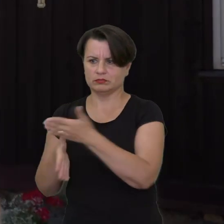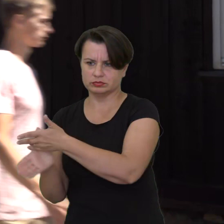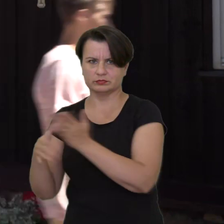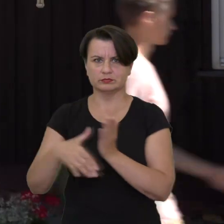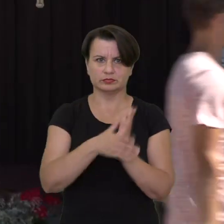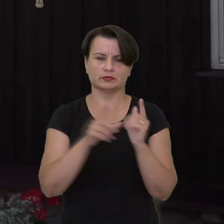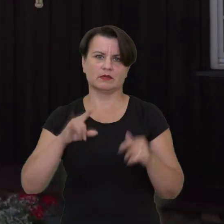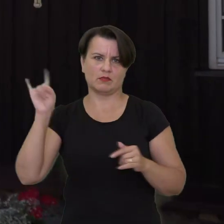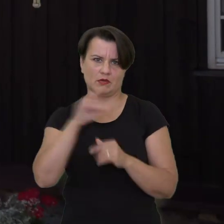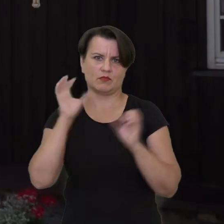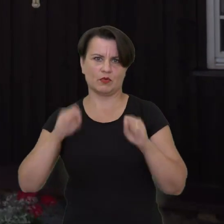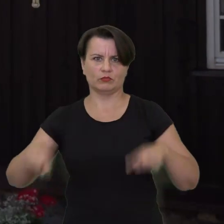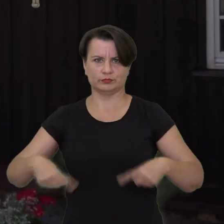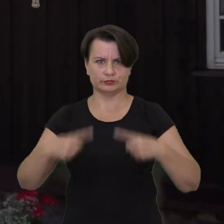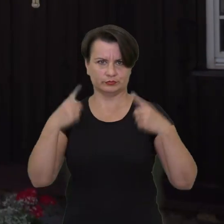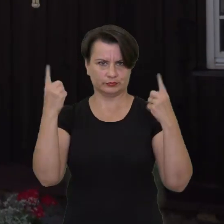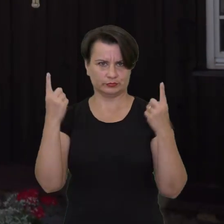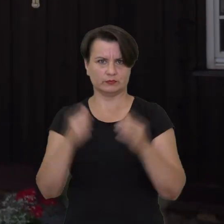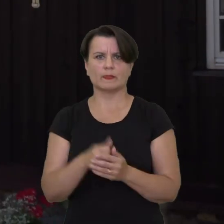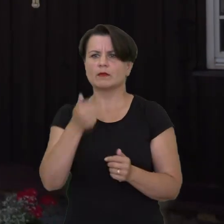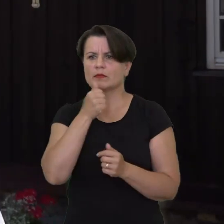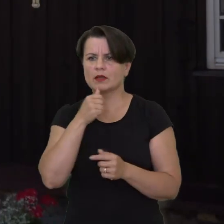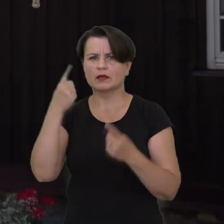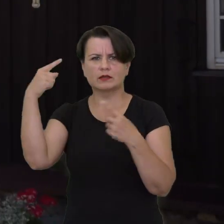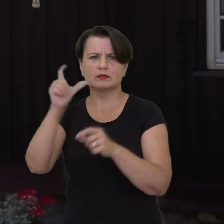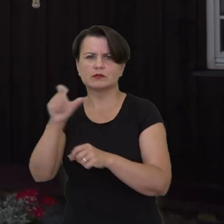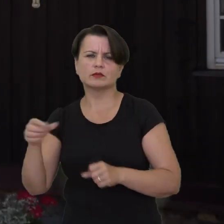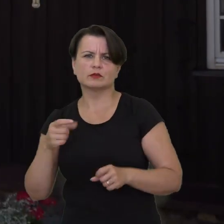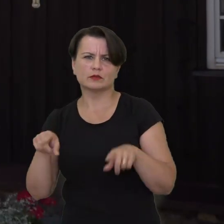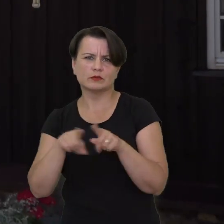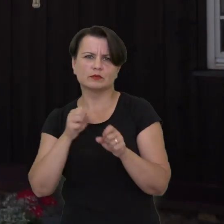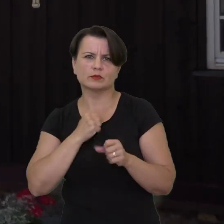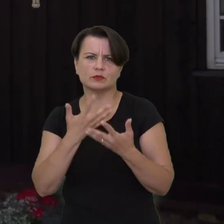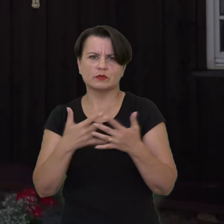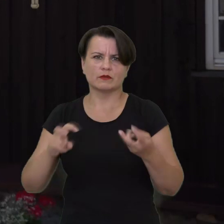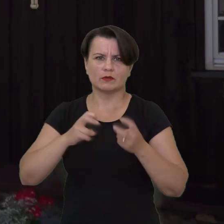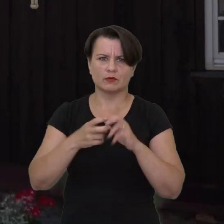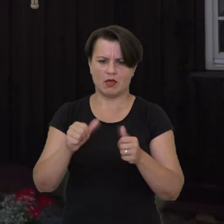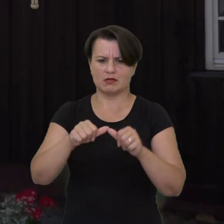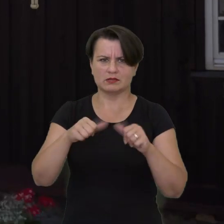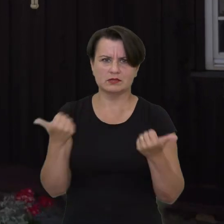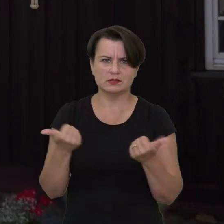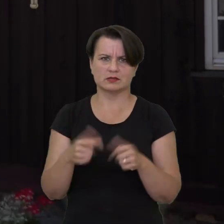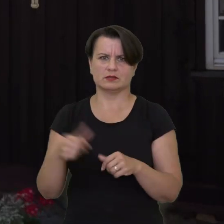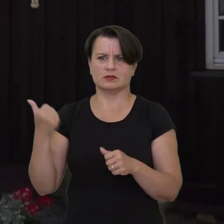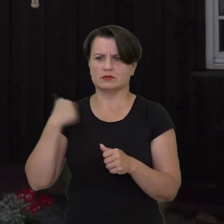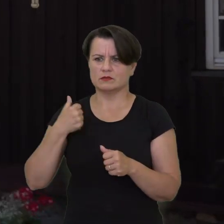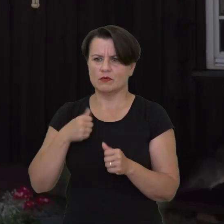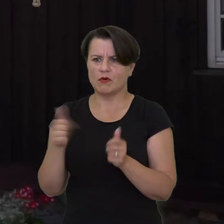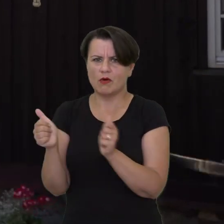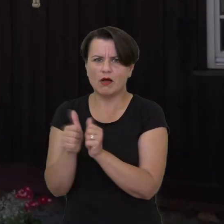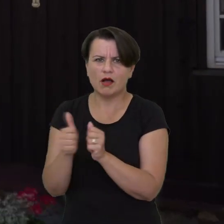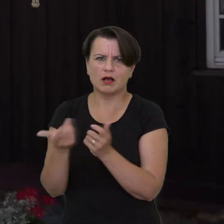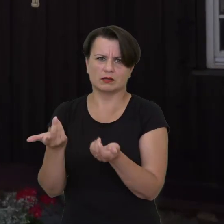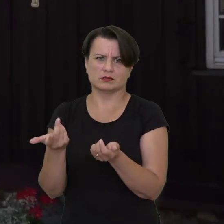tikrai suprastume, kad ne, kiti visokių dabar problemų turi, kas išsiskyrė, kas ten praradė artimuosius, kas vėl kokiam ligom sergas,